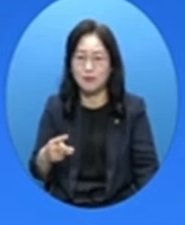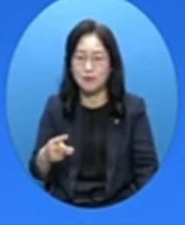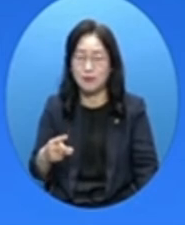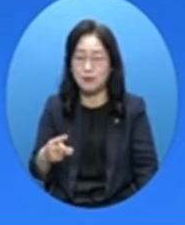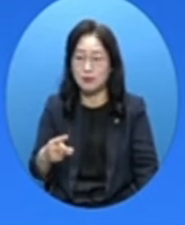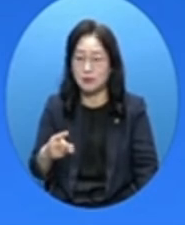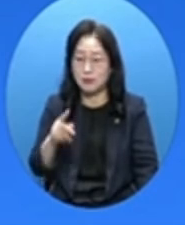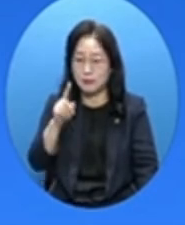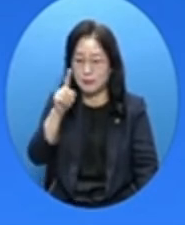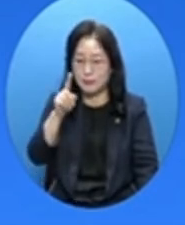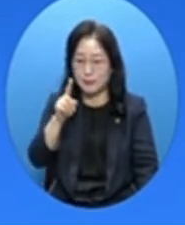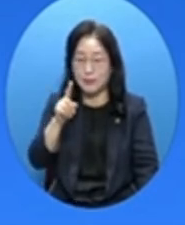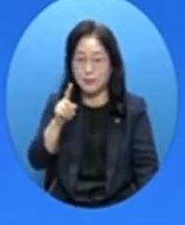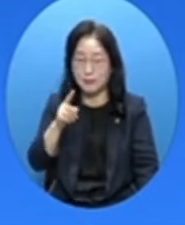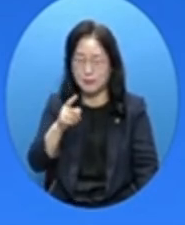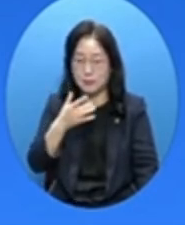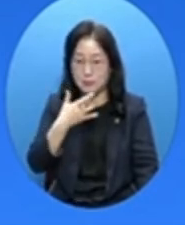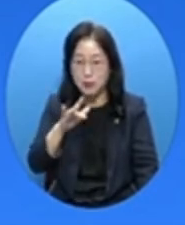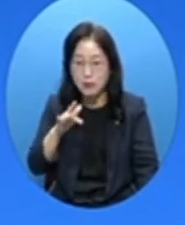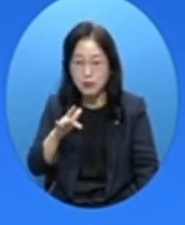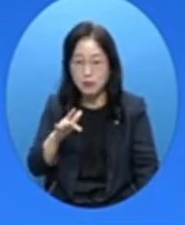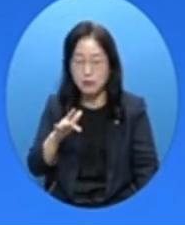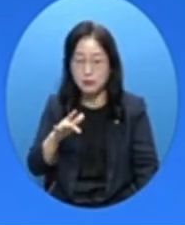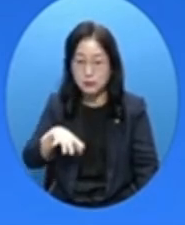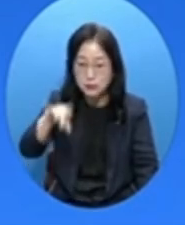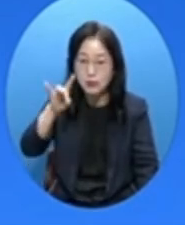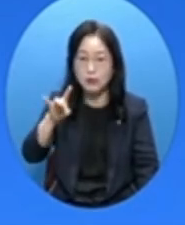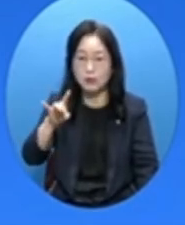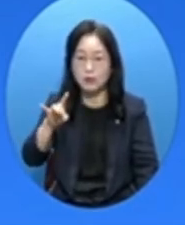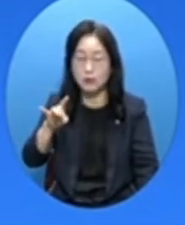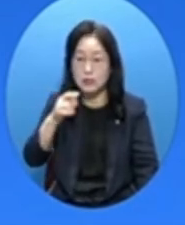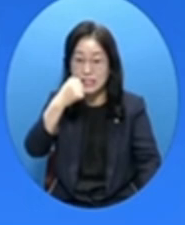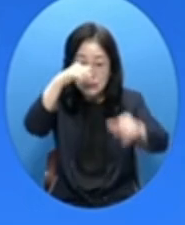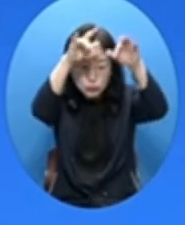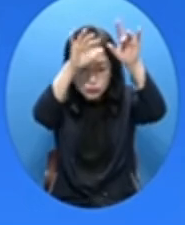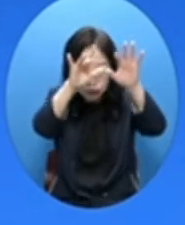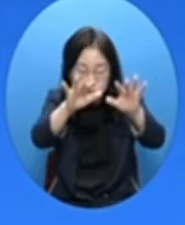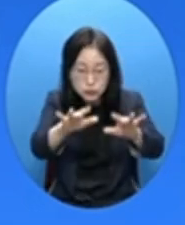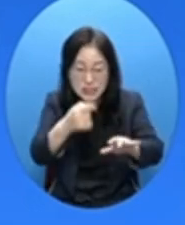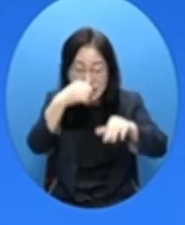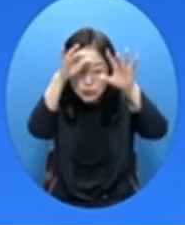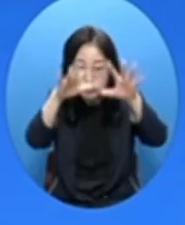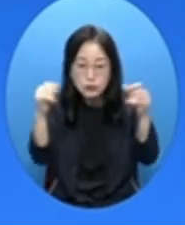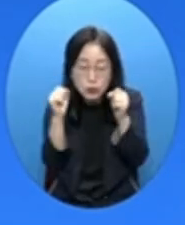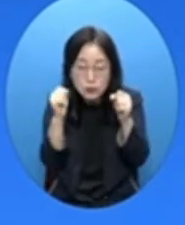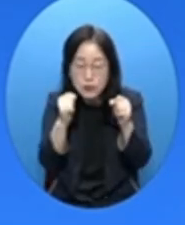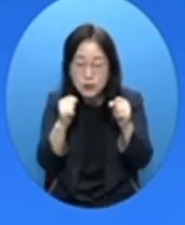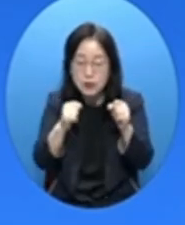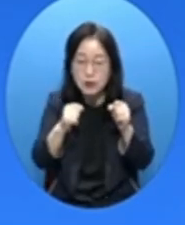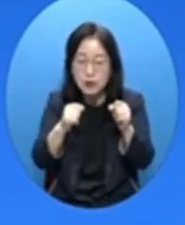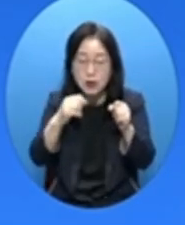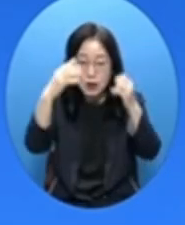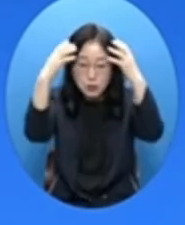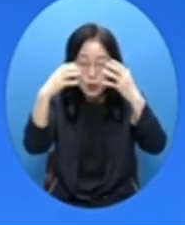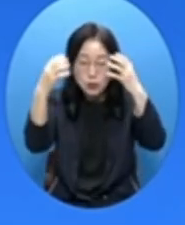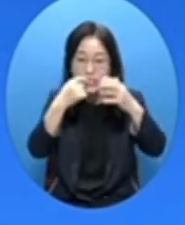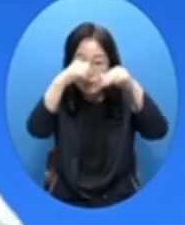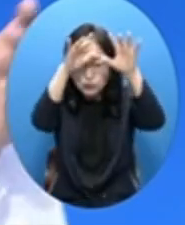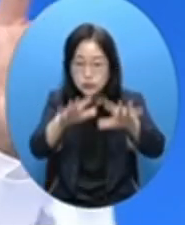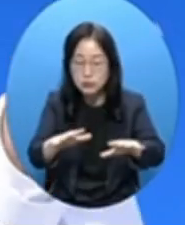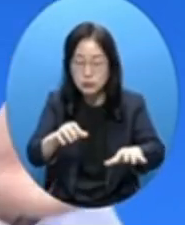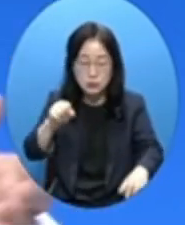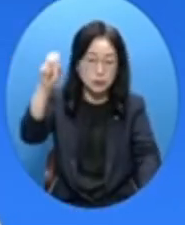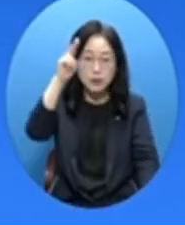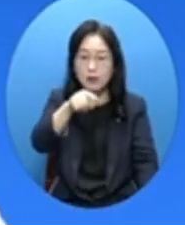한 번도 여름에 눈이 내리지 않는 곳에 눈이 내리고 또